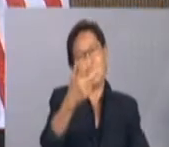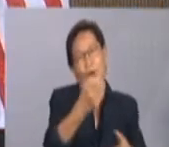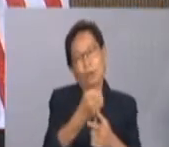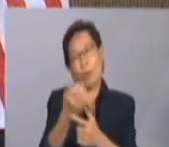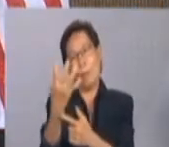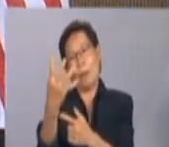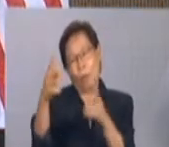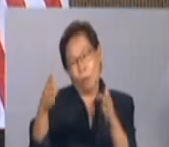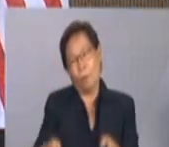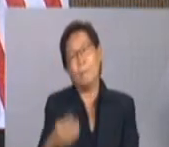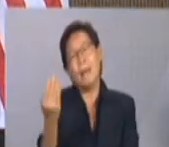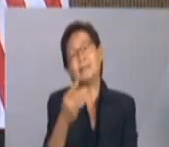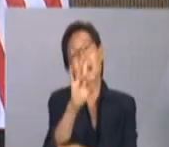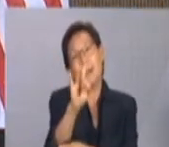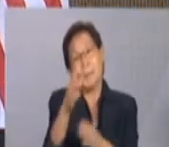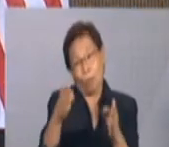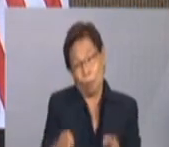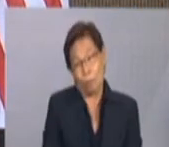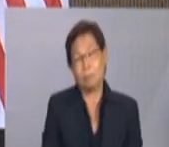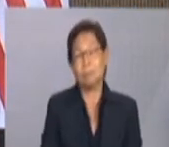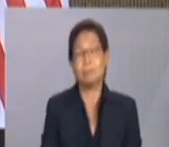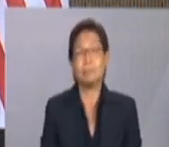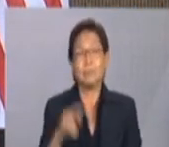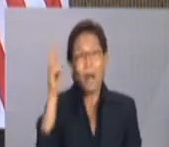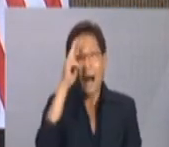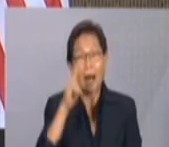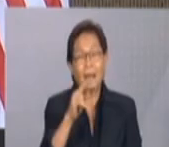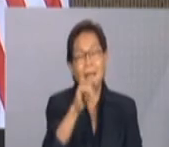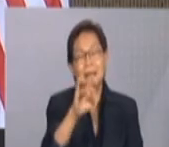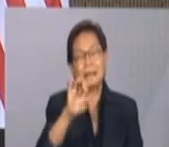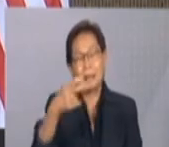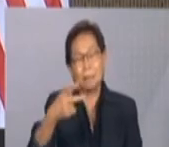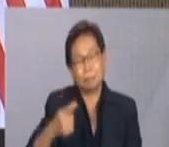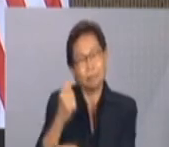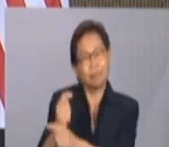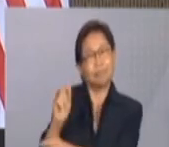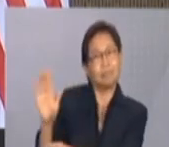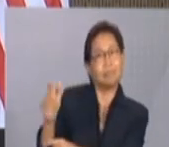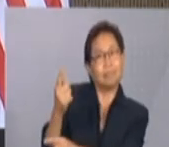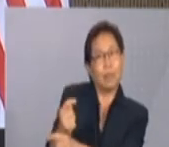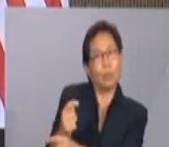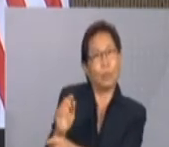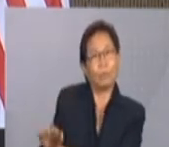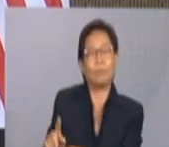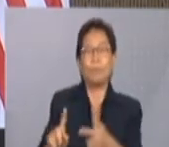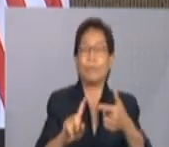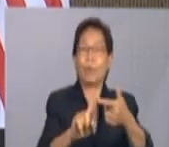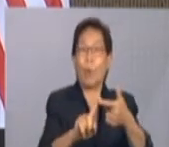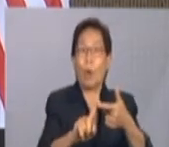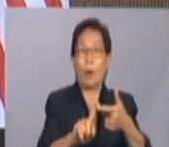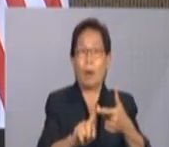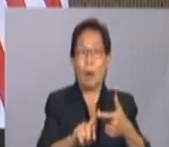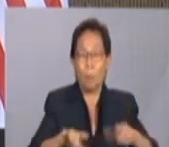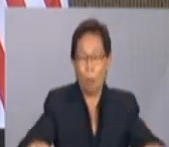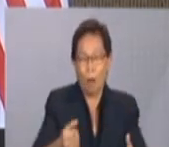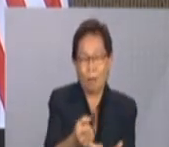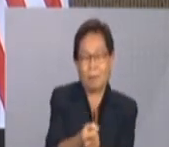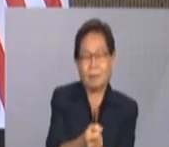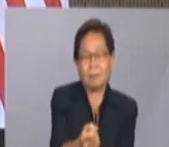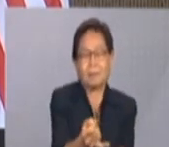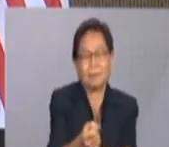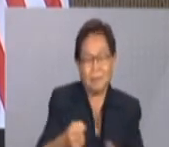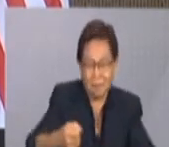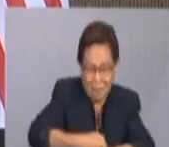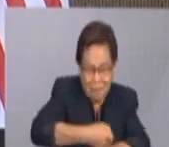biasanya 8 uang ini Pak Saleh ini Tentukan keduanya buatkan garisan di lantai